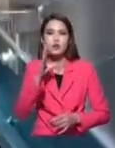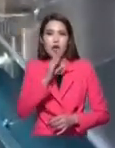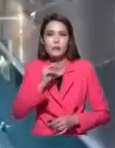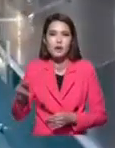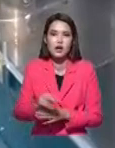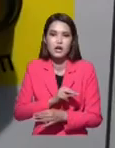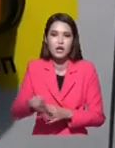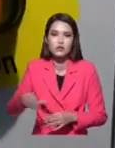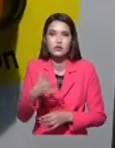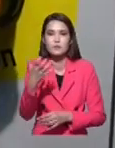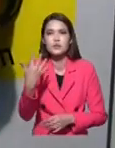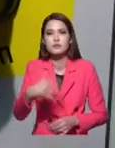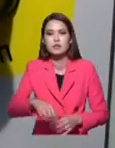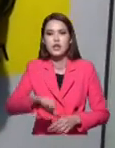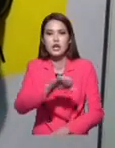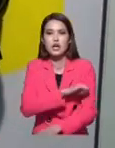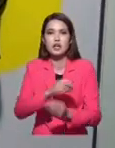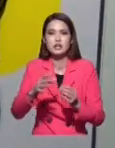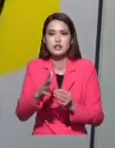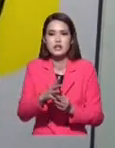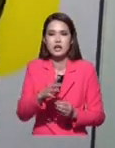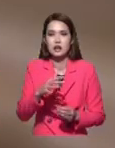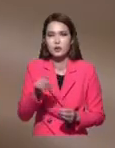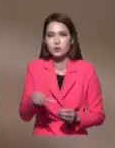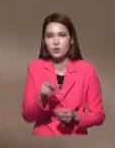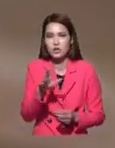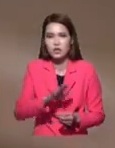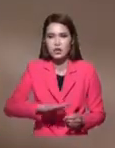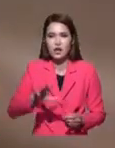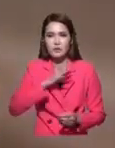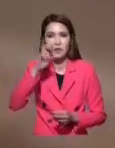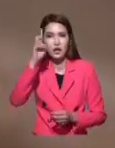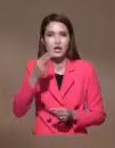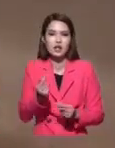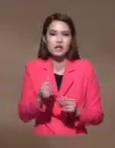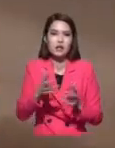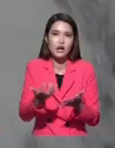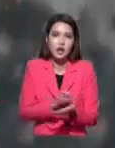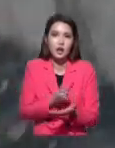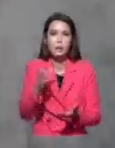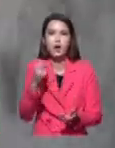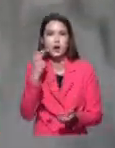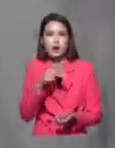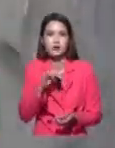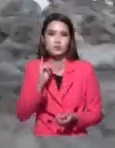заасфальтировать 615 километров западно-казахстанских дорог. По отчетам властей, деньги уже освоены, а по ощущениям